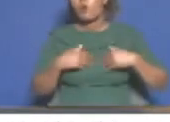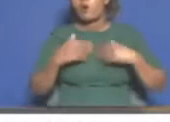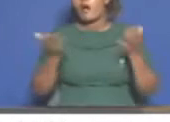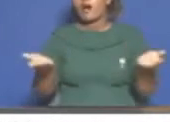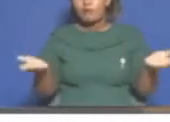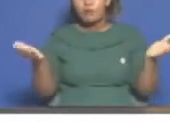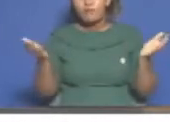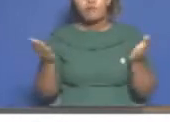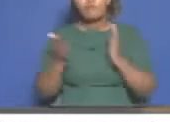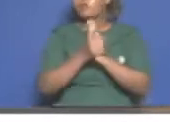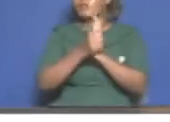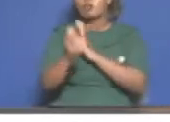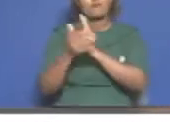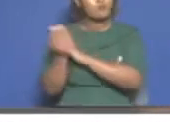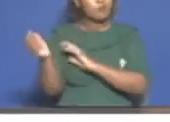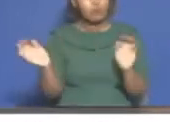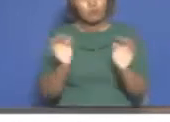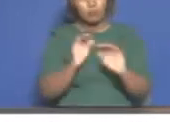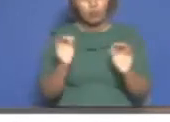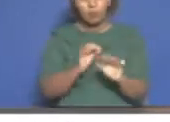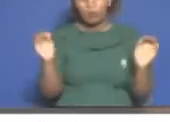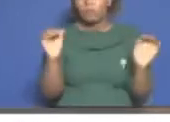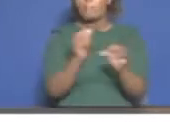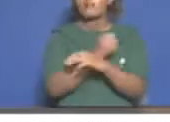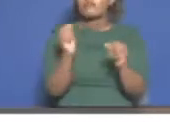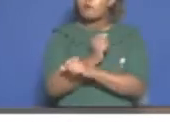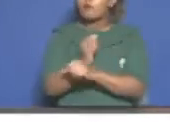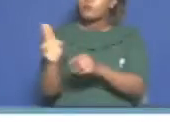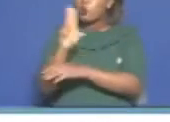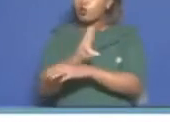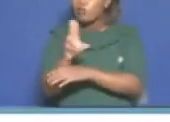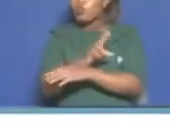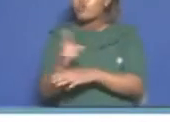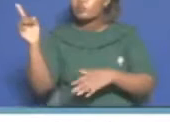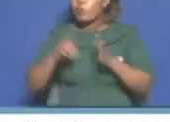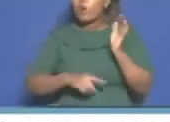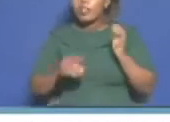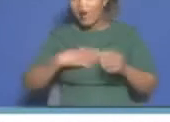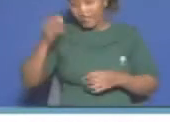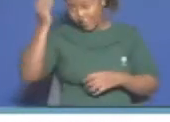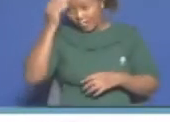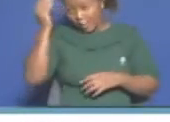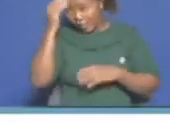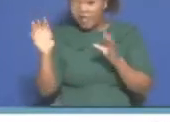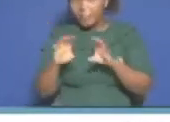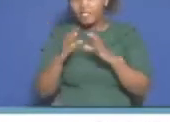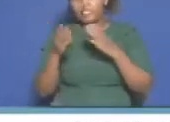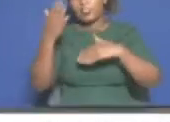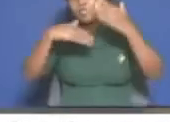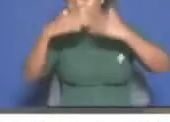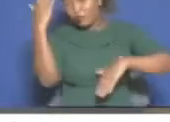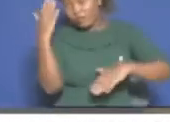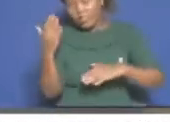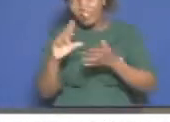ile umaarufu ama nakosa ile umakinifu, siwezi leta yale nimesoma darasani na kuweza kuapply katika mambo